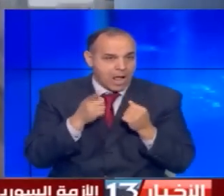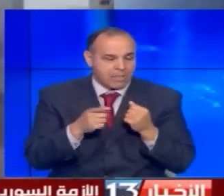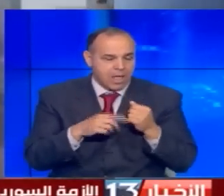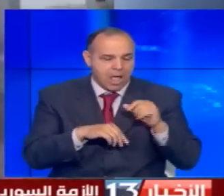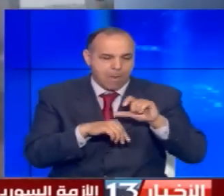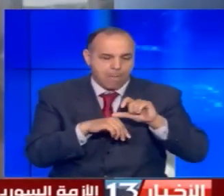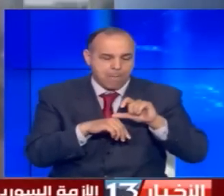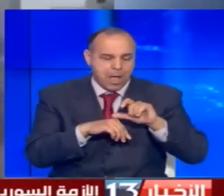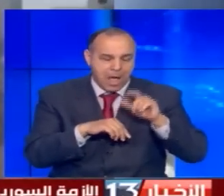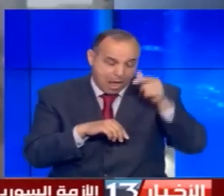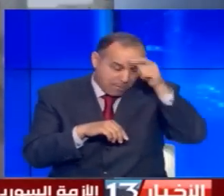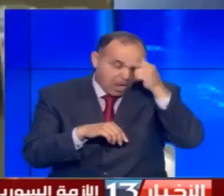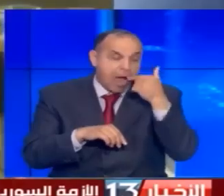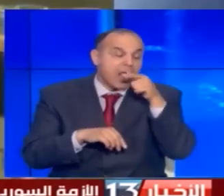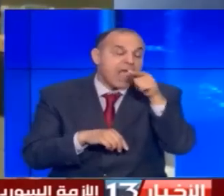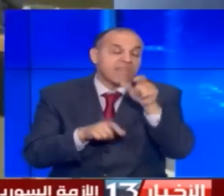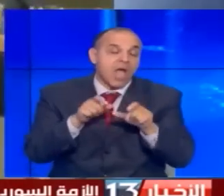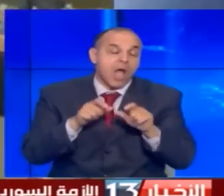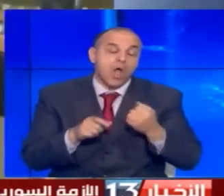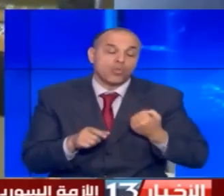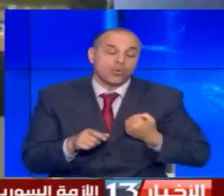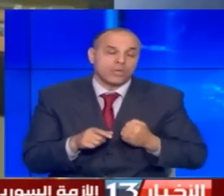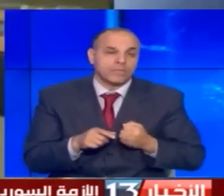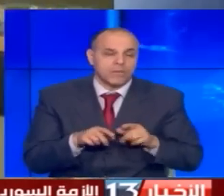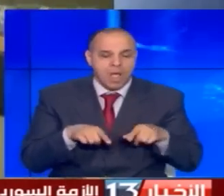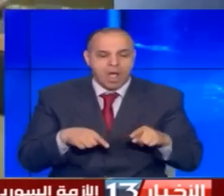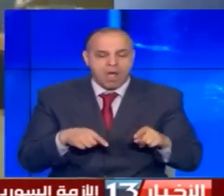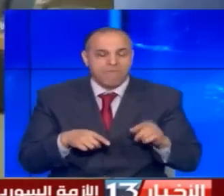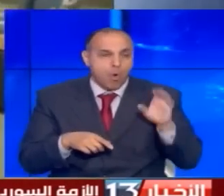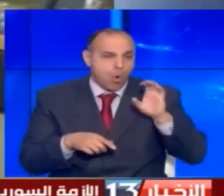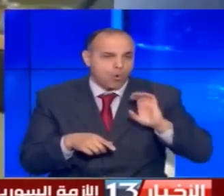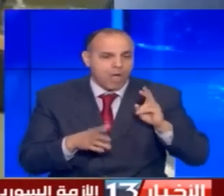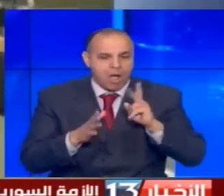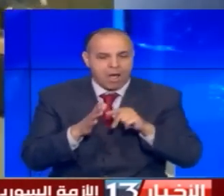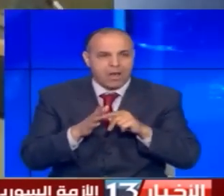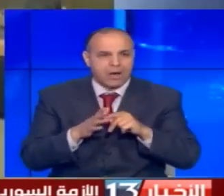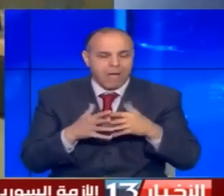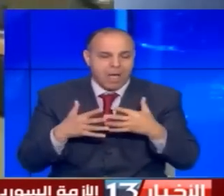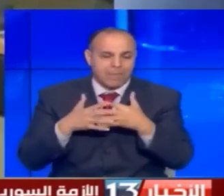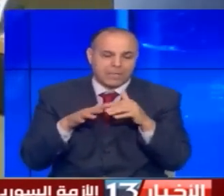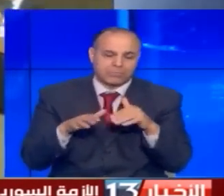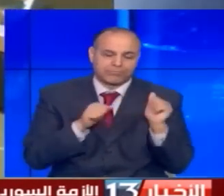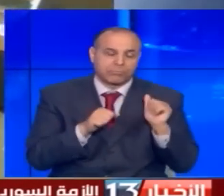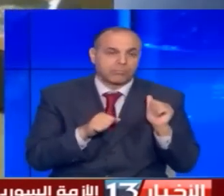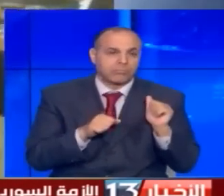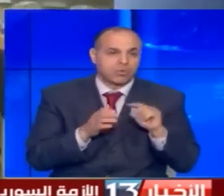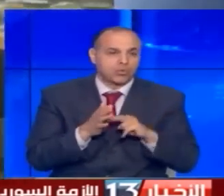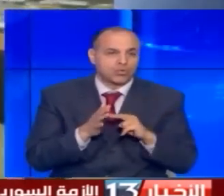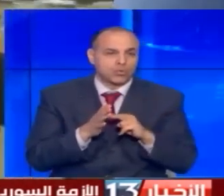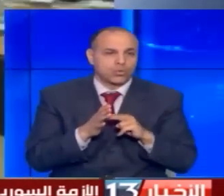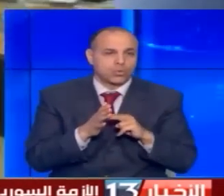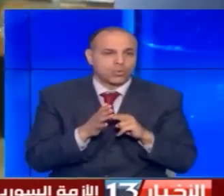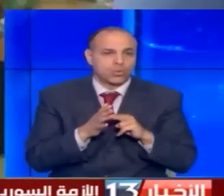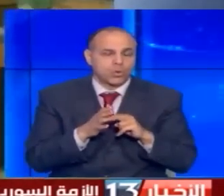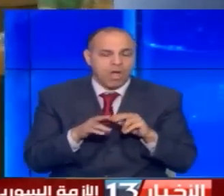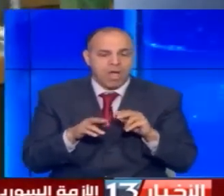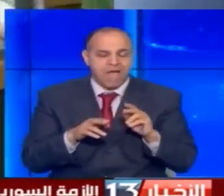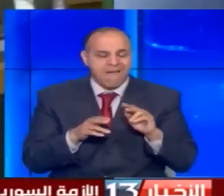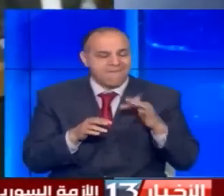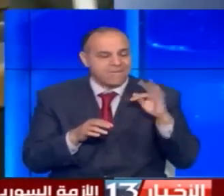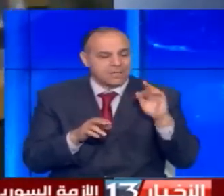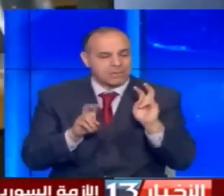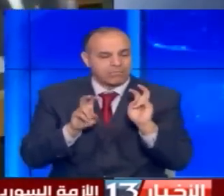أنقرة منظمة إرهابية. وبشأن المخاوف الأوروبية من قرار انسحاب القوات الأمريكية من سوريا وتمسك فرنسا